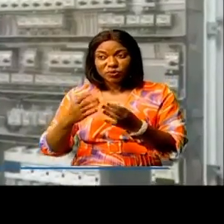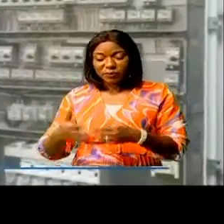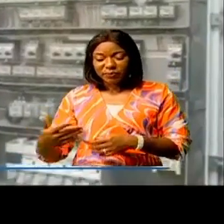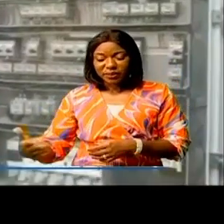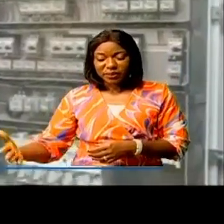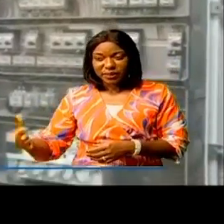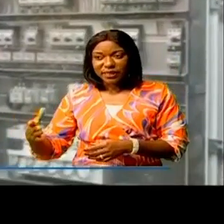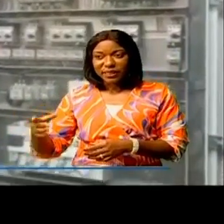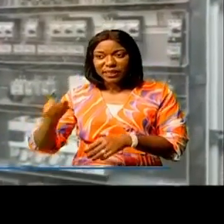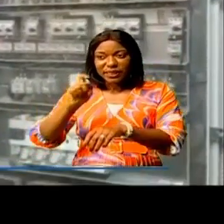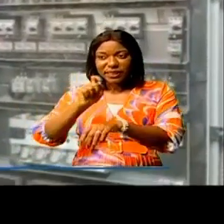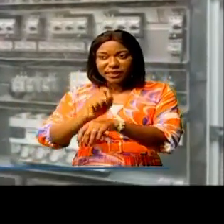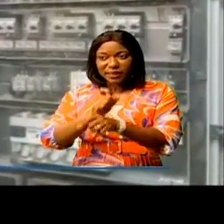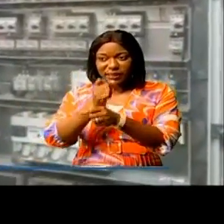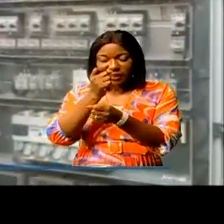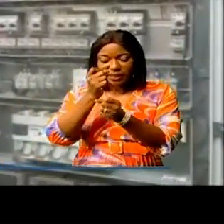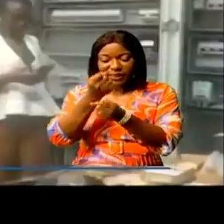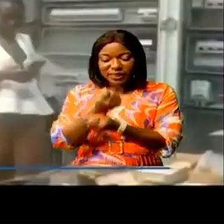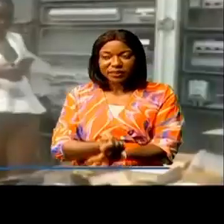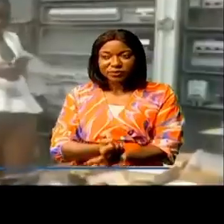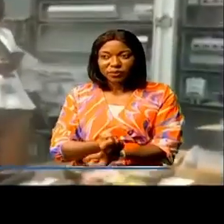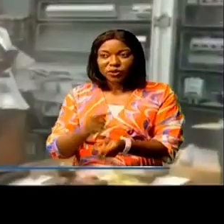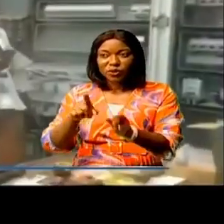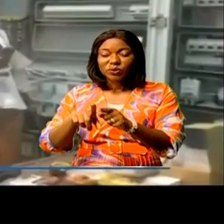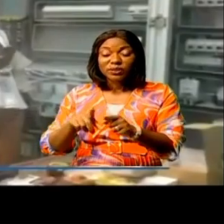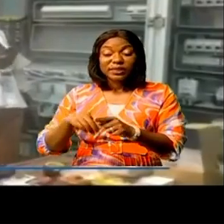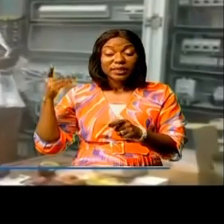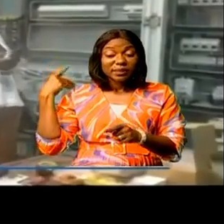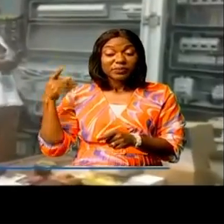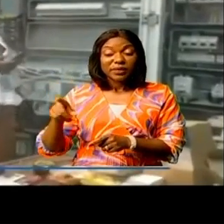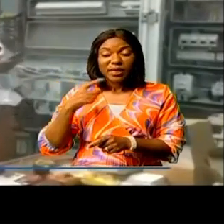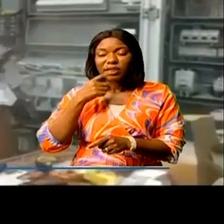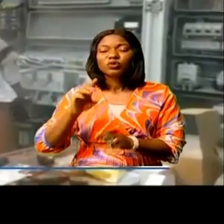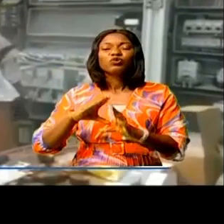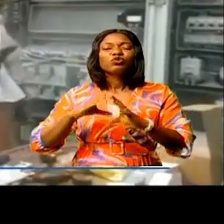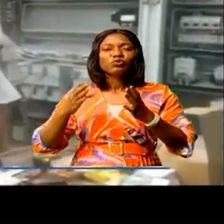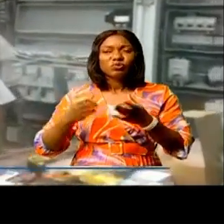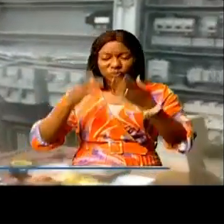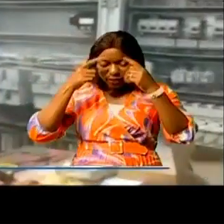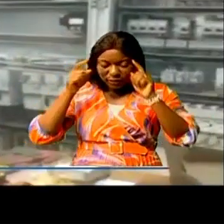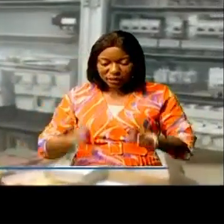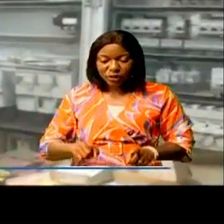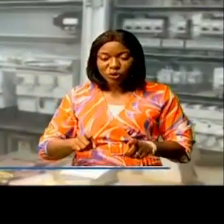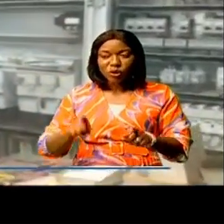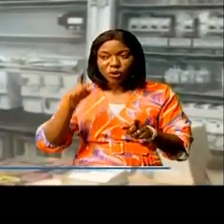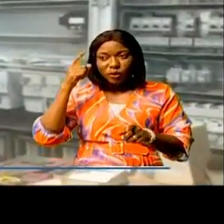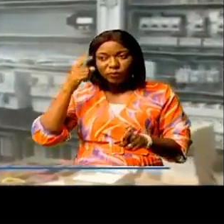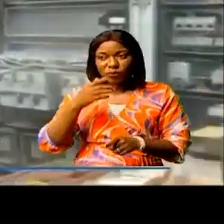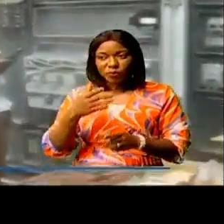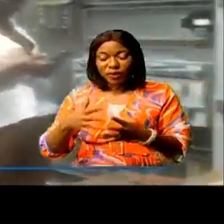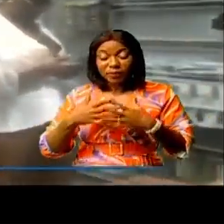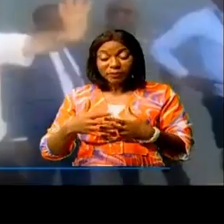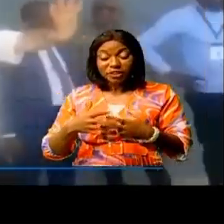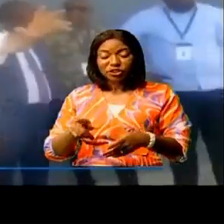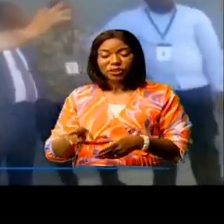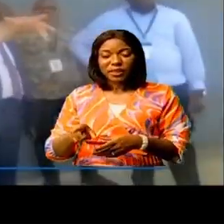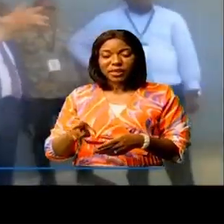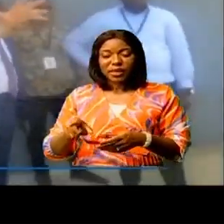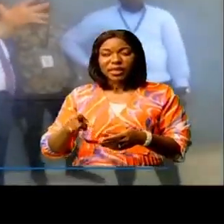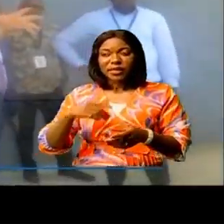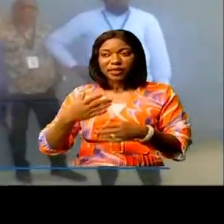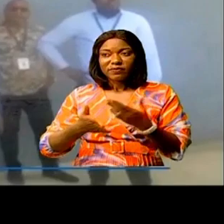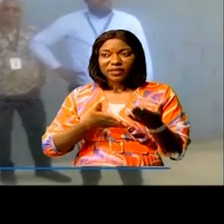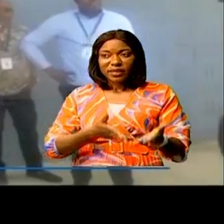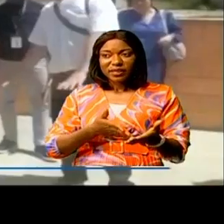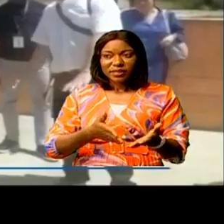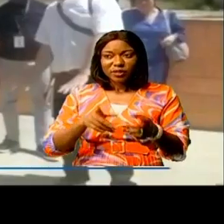délai raisonnable. L'élu de Faradji est plus que convaincu de spécialité de cette machine Rometa qui va